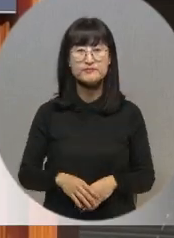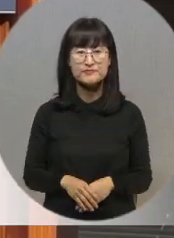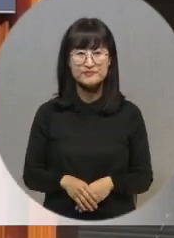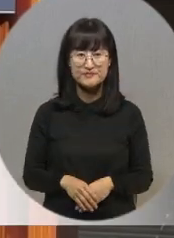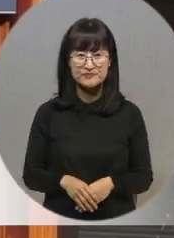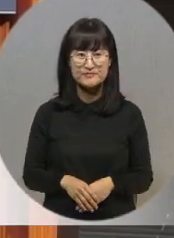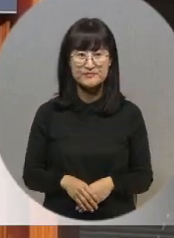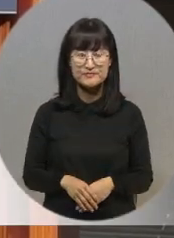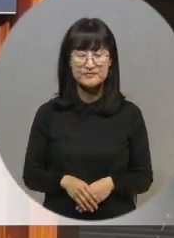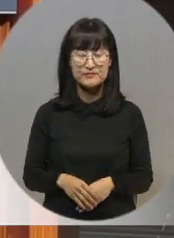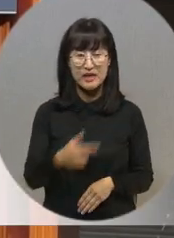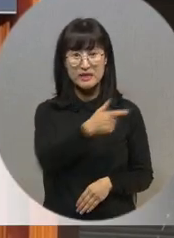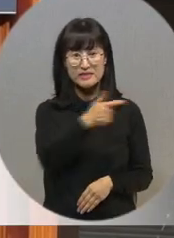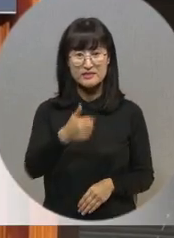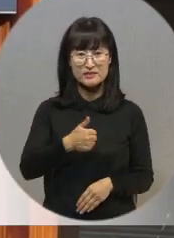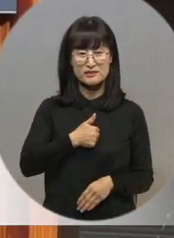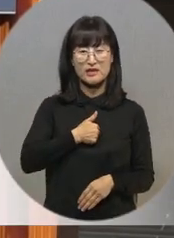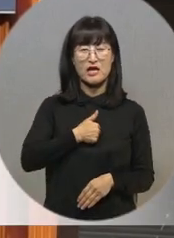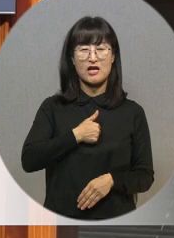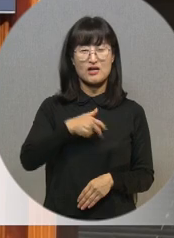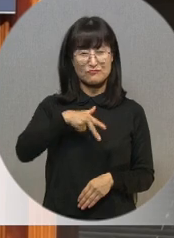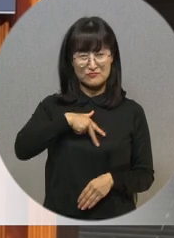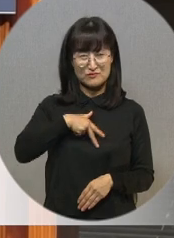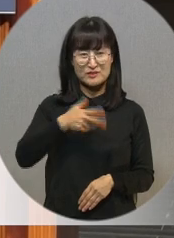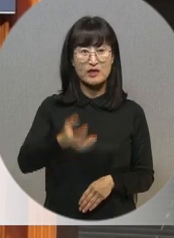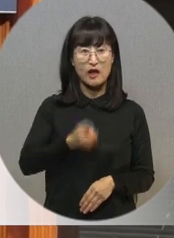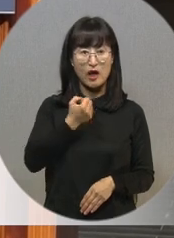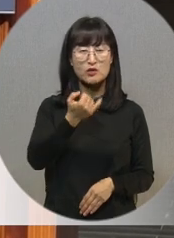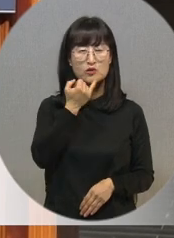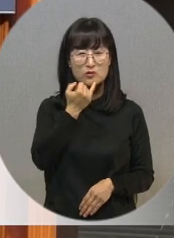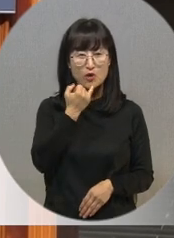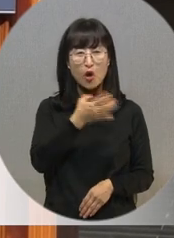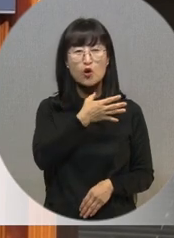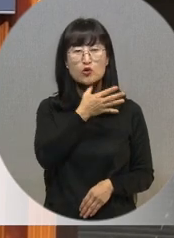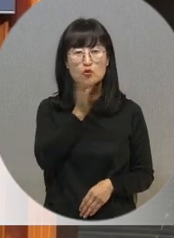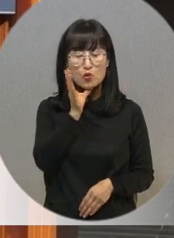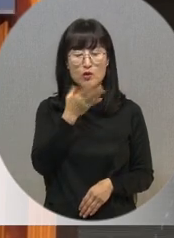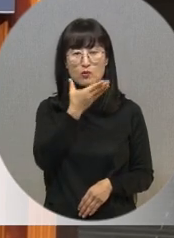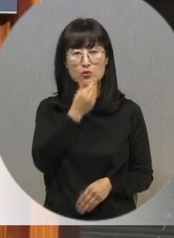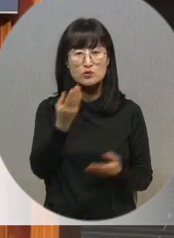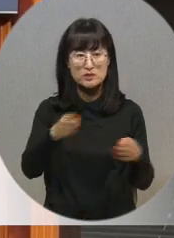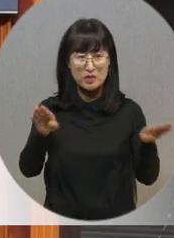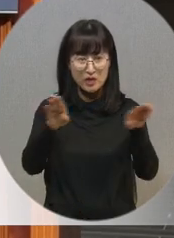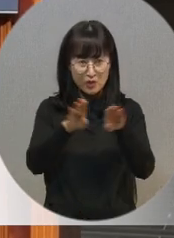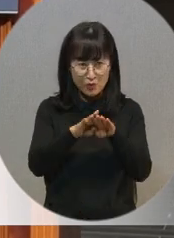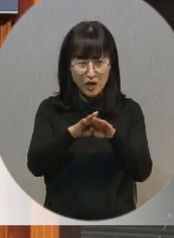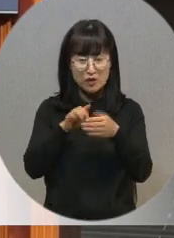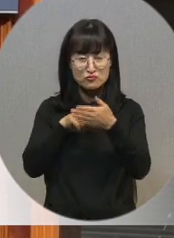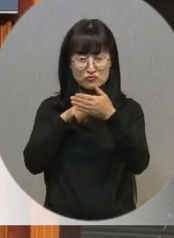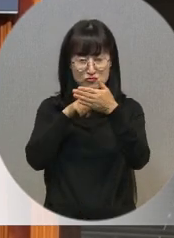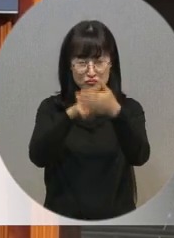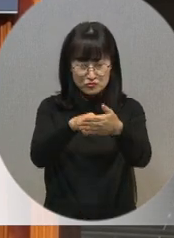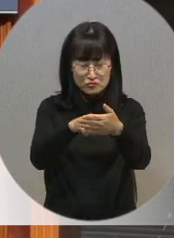자부심을 가져도 좋을 만큼 우리 노인종합복지관은 꾸준히